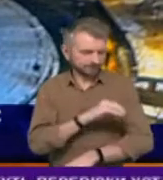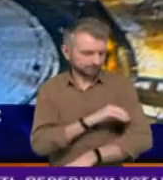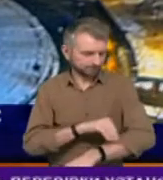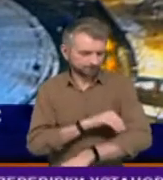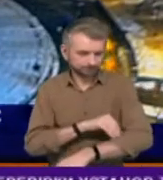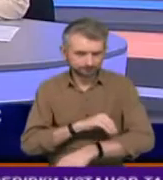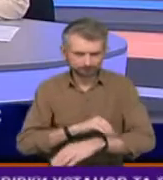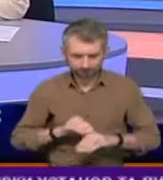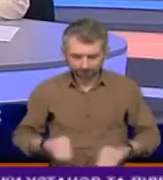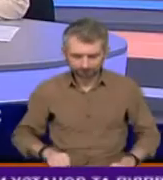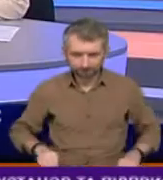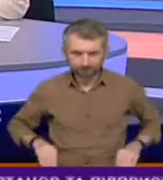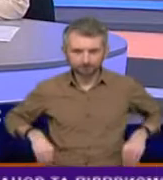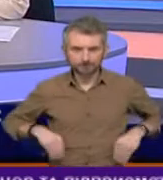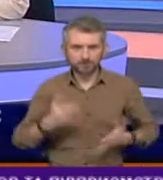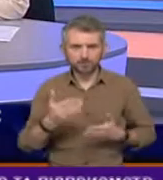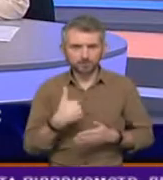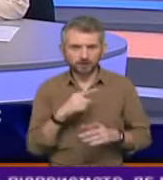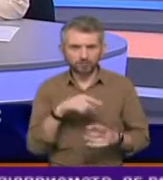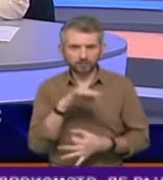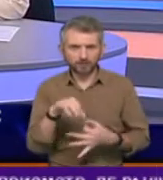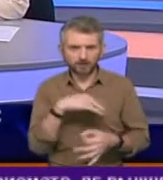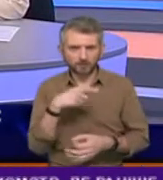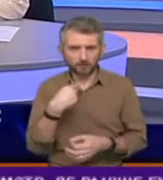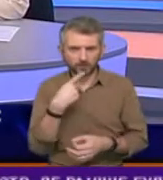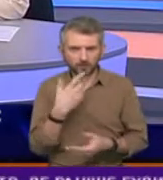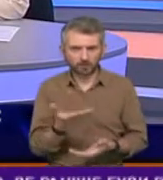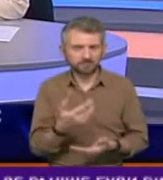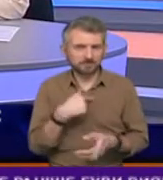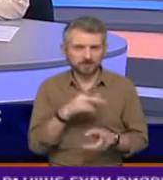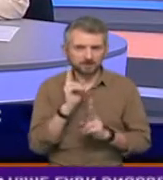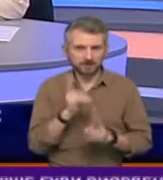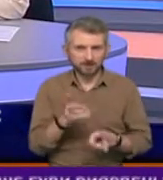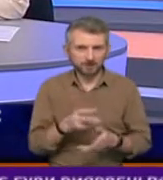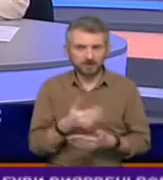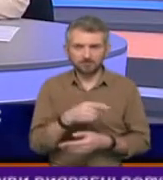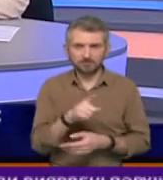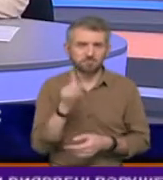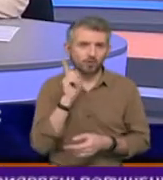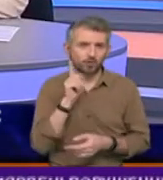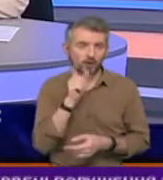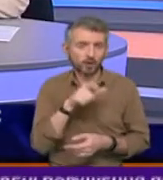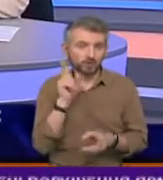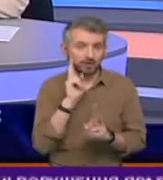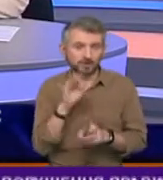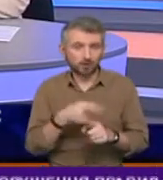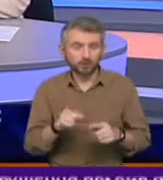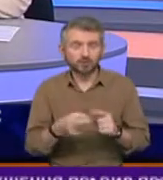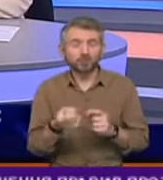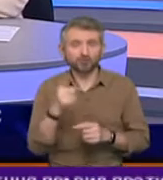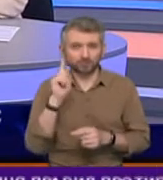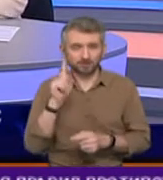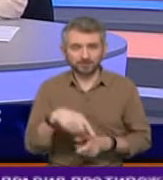питання дещо перебільшено. Якраз, бачите, шановні наші, якраз от за такими показниками